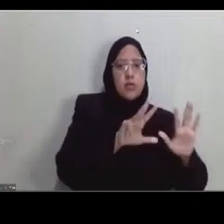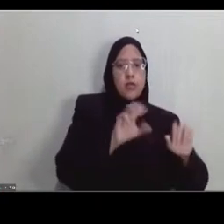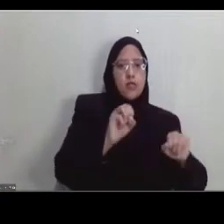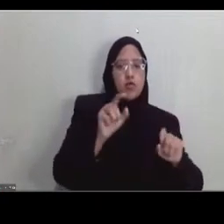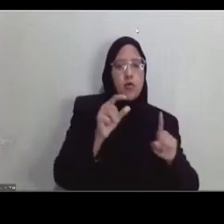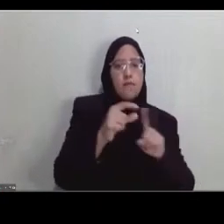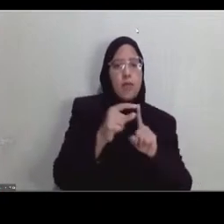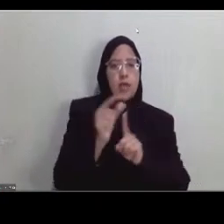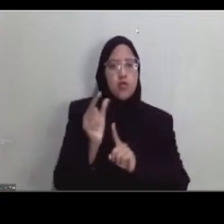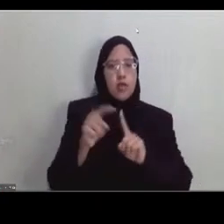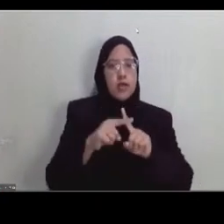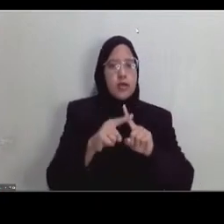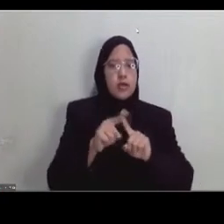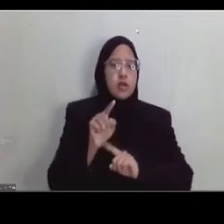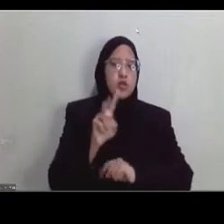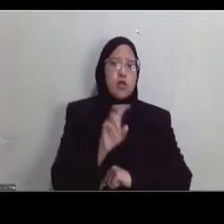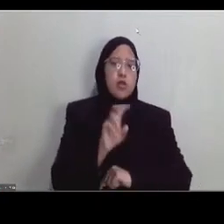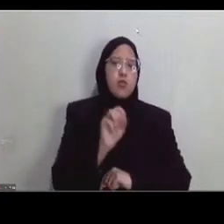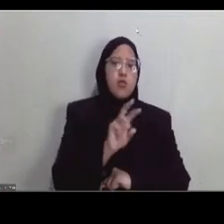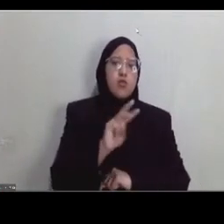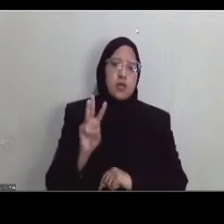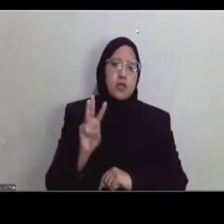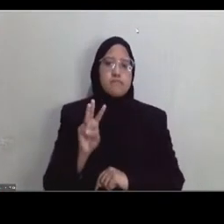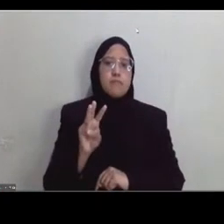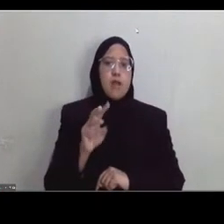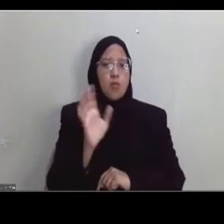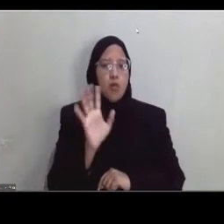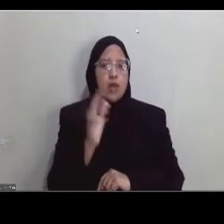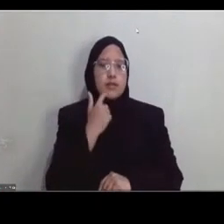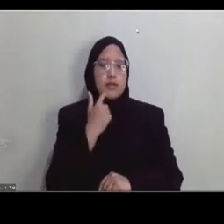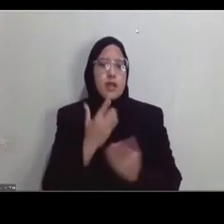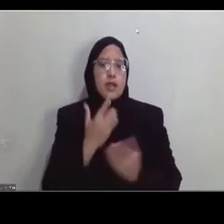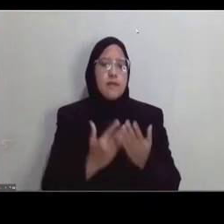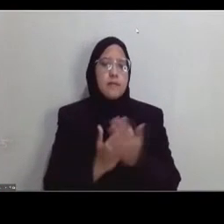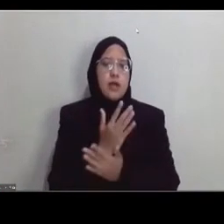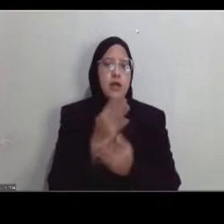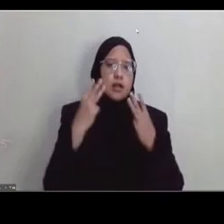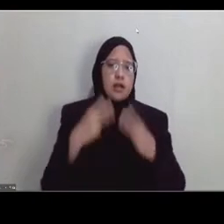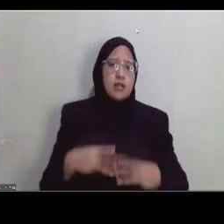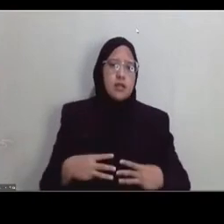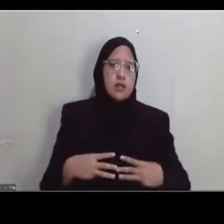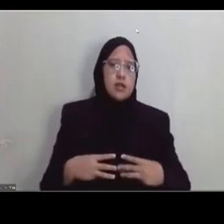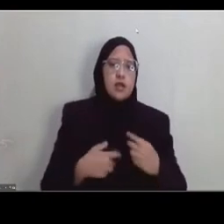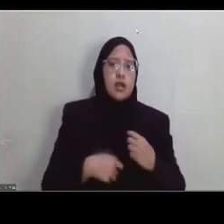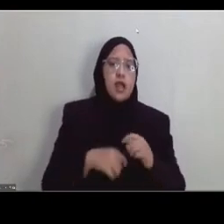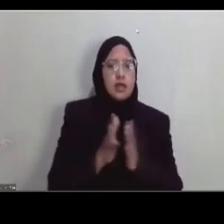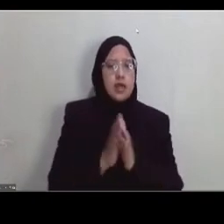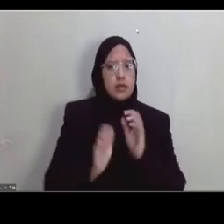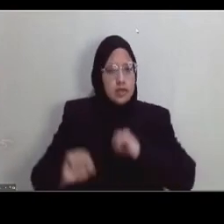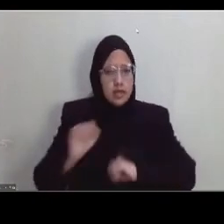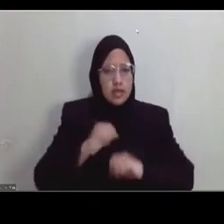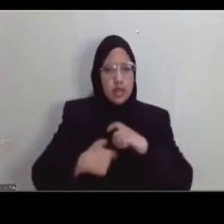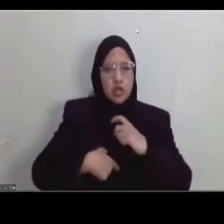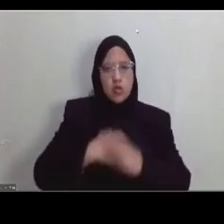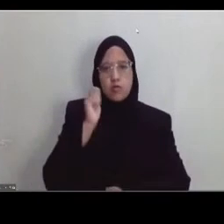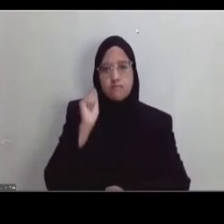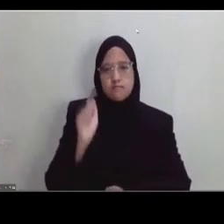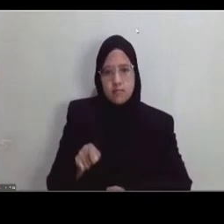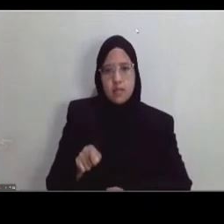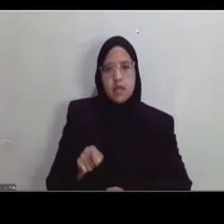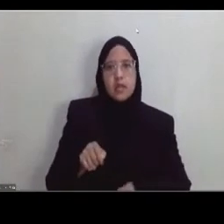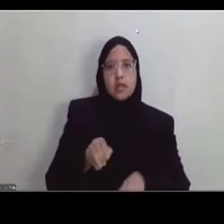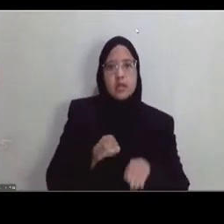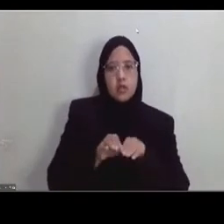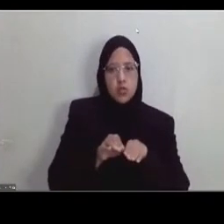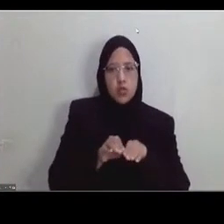puu-221/ 20023 bukanlah merupakan pelanggaran kode etik dan perilaku hakim konstitusi sebagaimana didalilkan